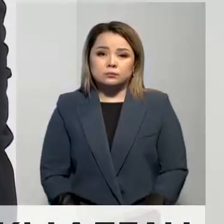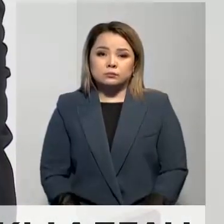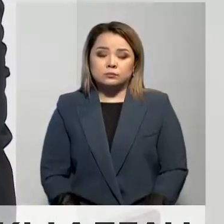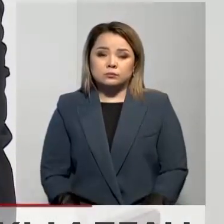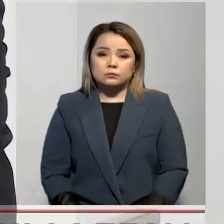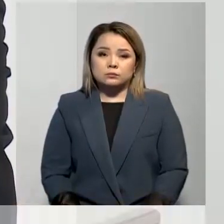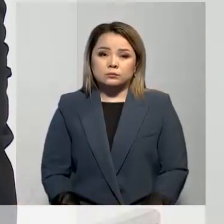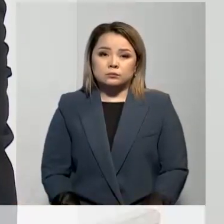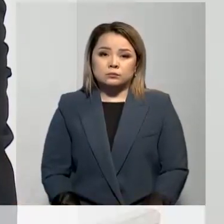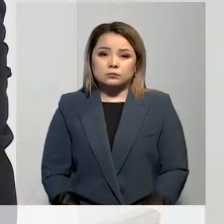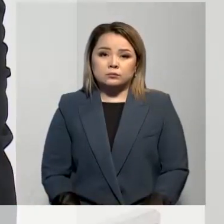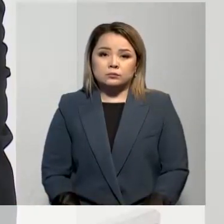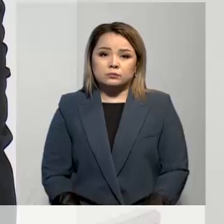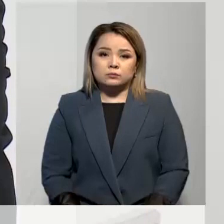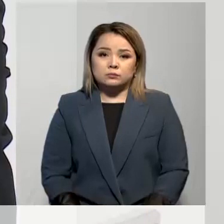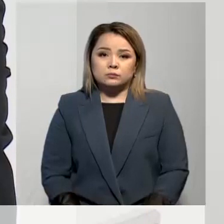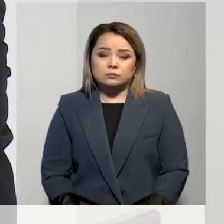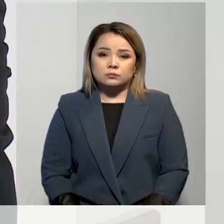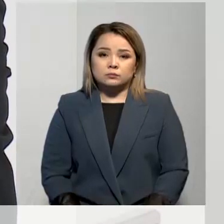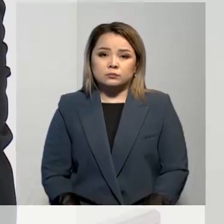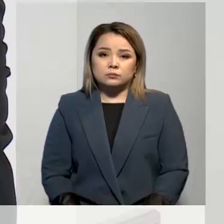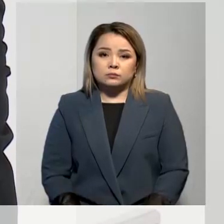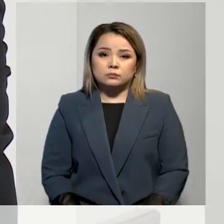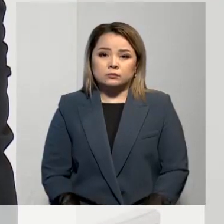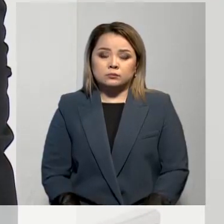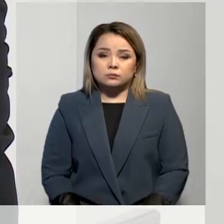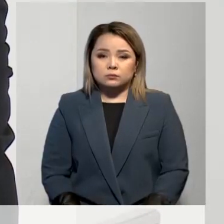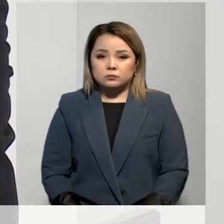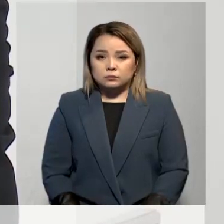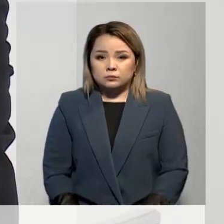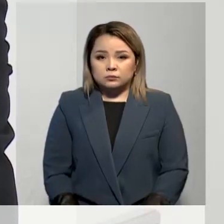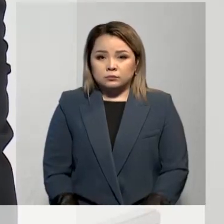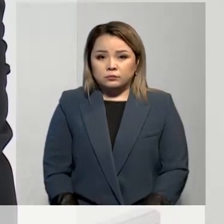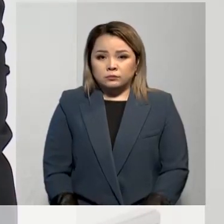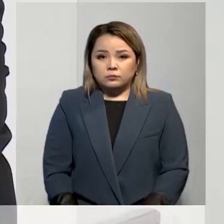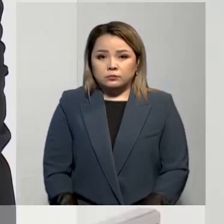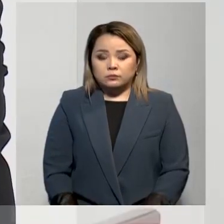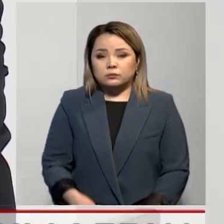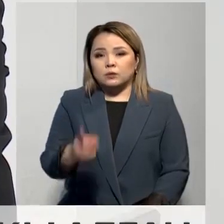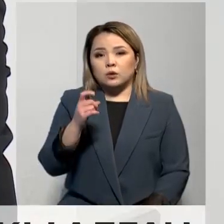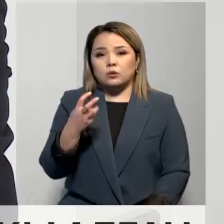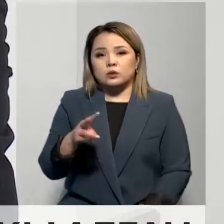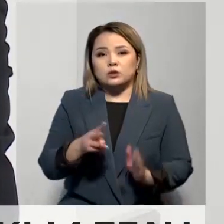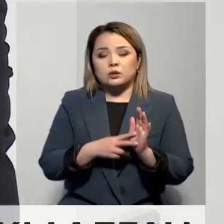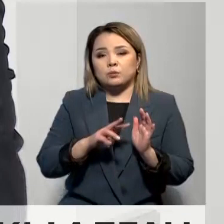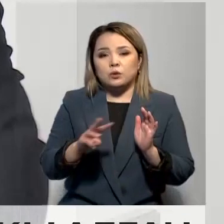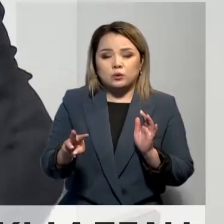Тек бір ғана 51-ші мектеп, орта мектеп бойынша ұрланған қаражат көлемі 17,2 миллион теңге